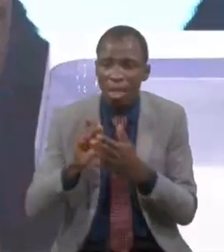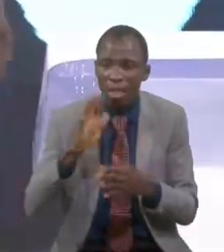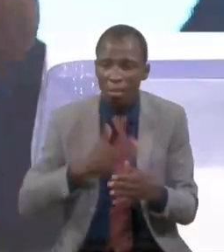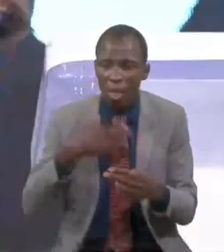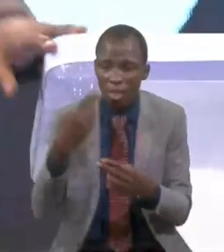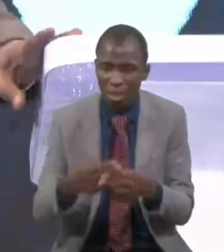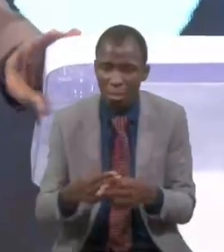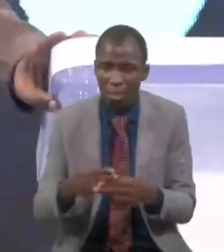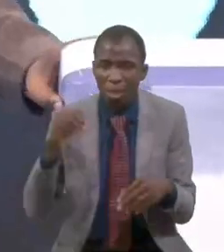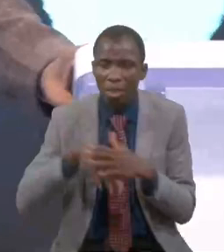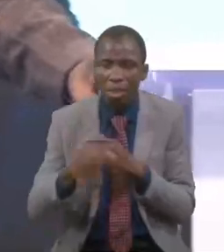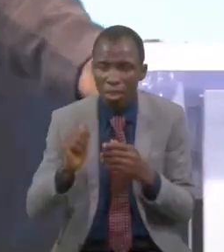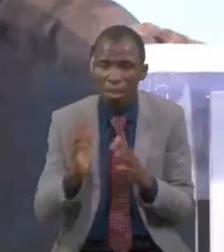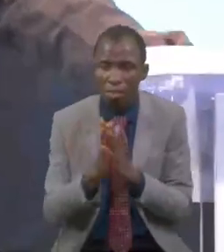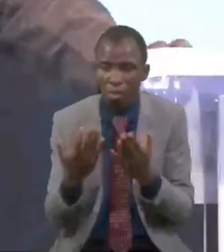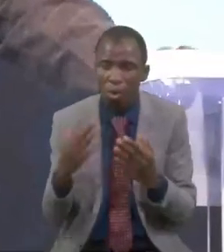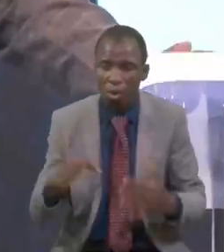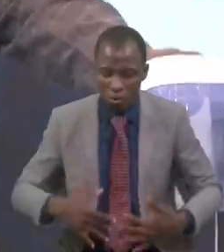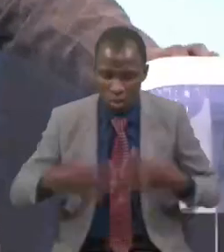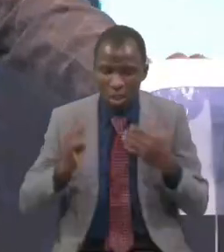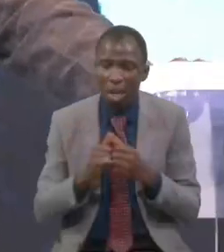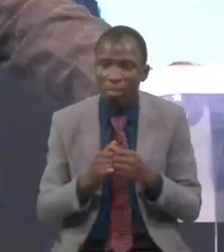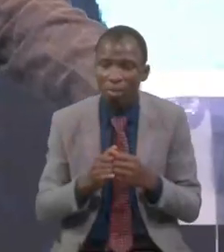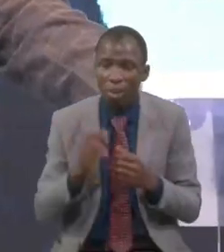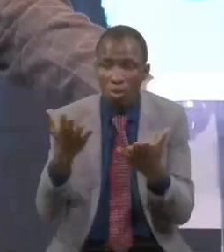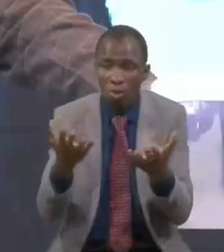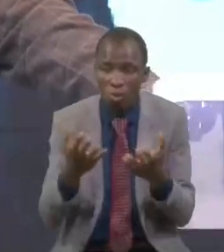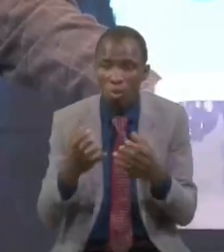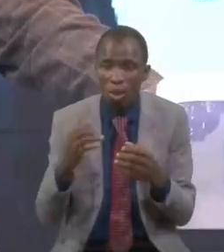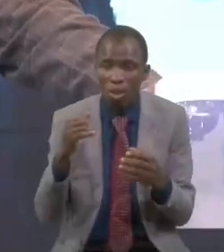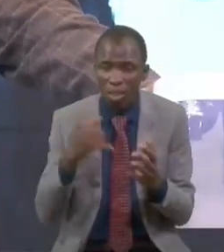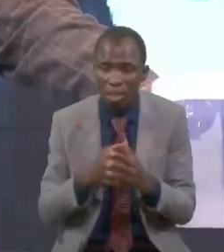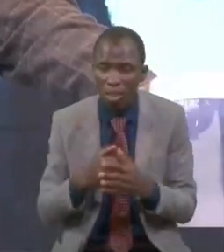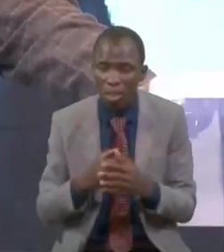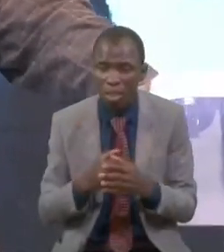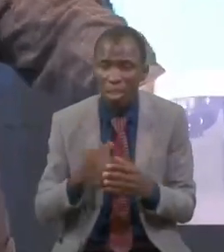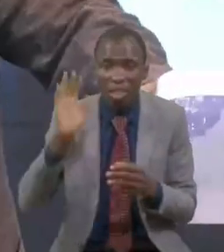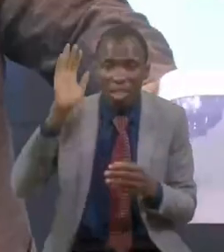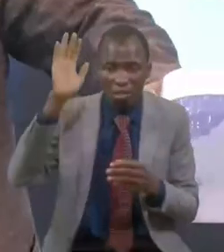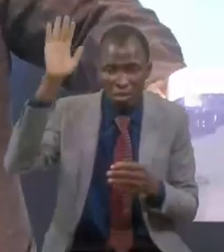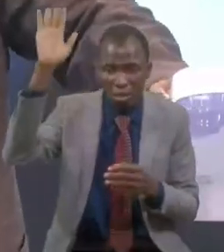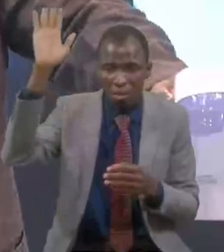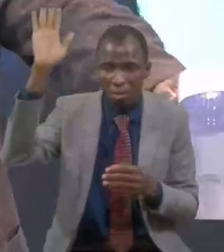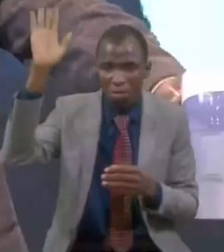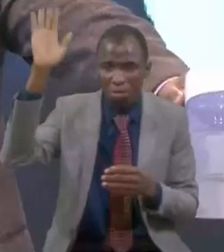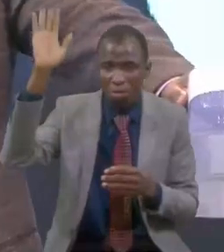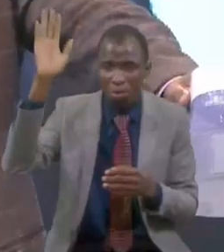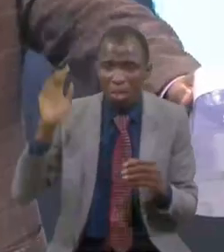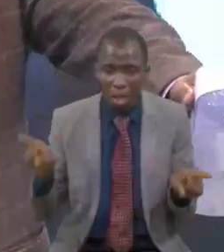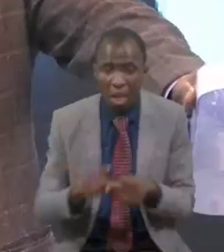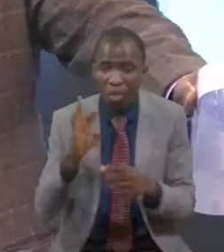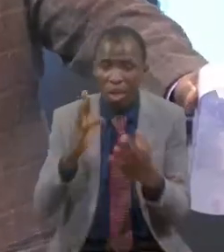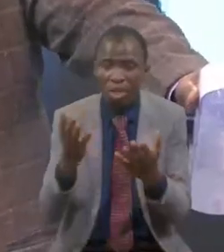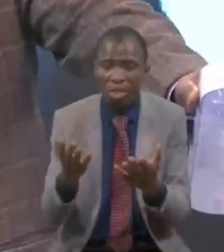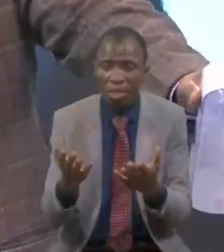nom dans le livre de vie si vous voulez cela levez la main où que vous soyez si vous